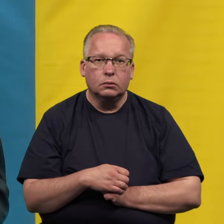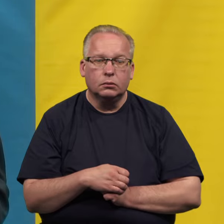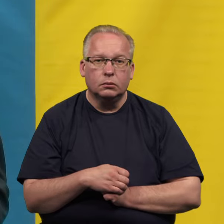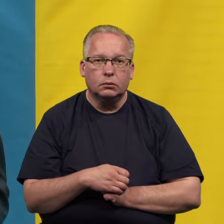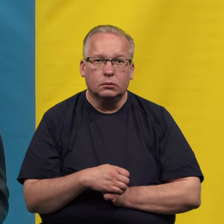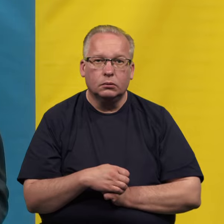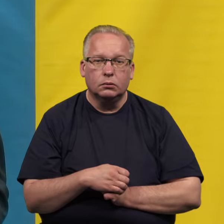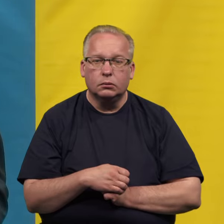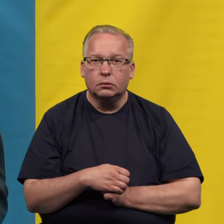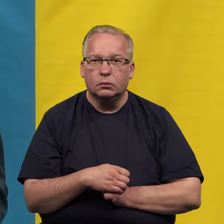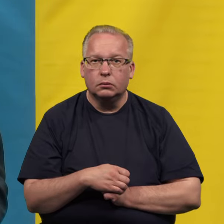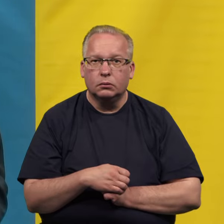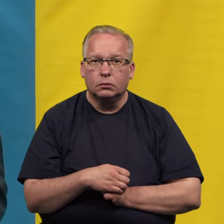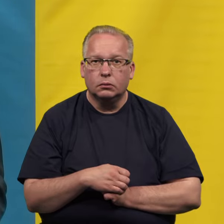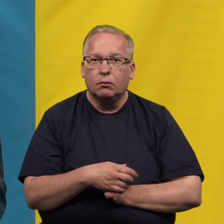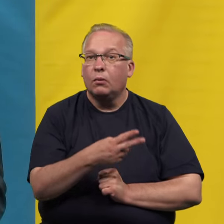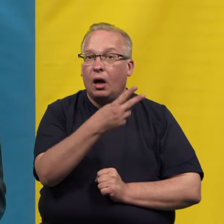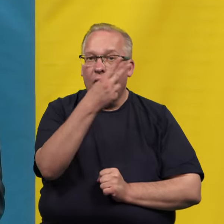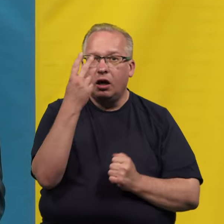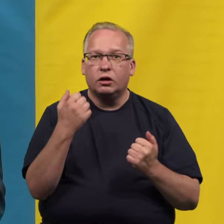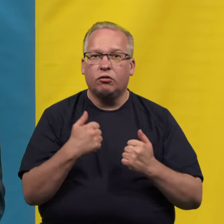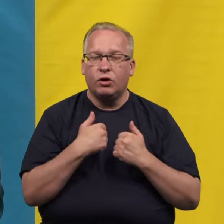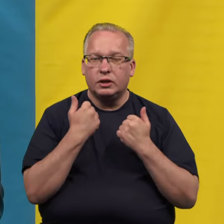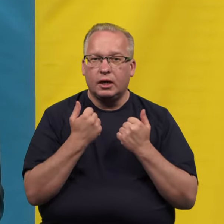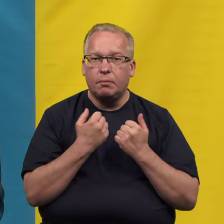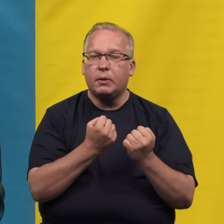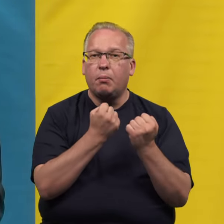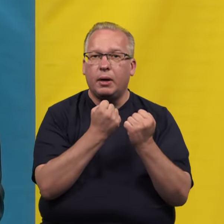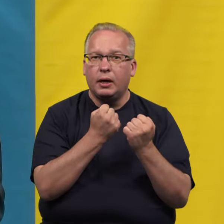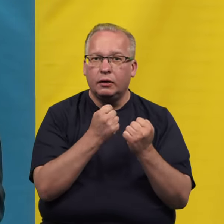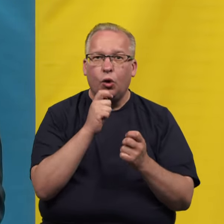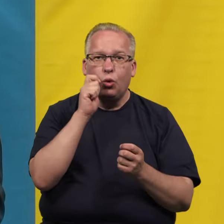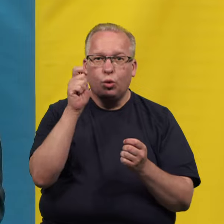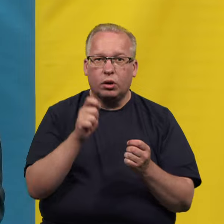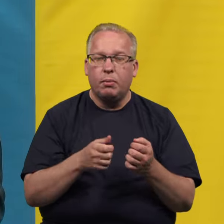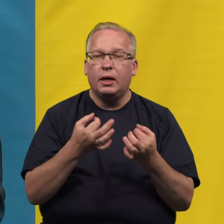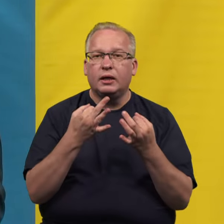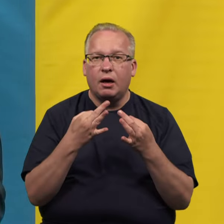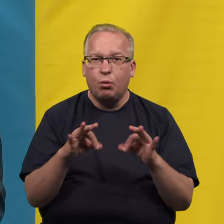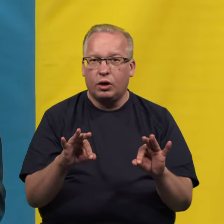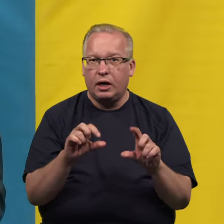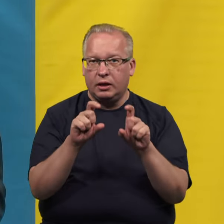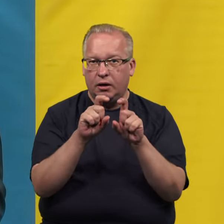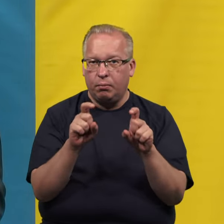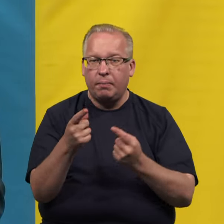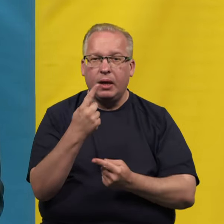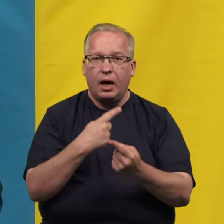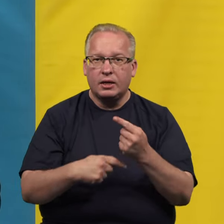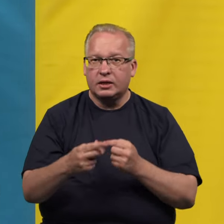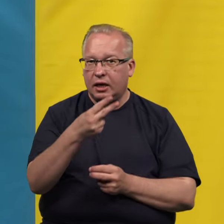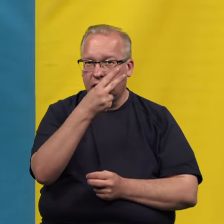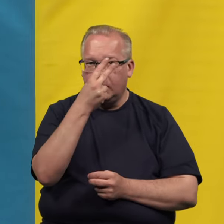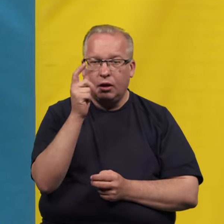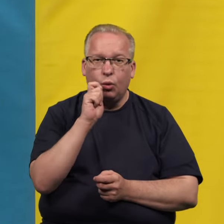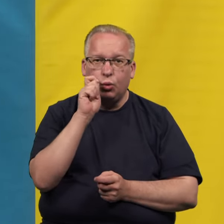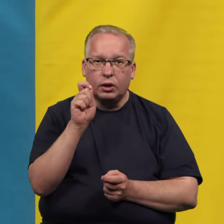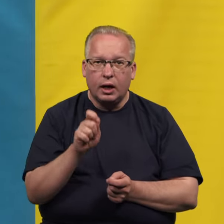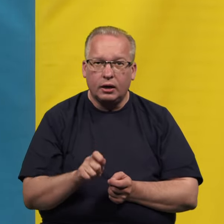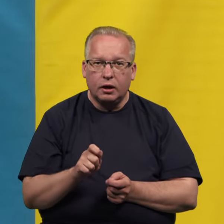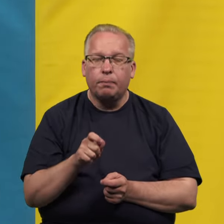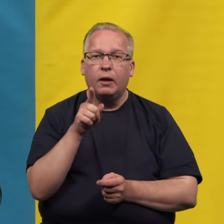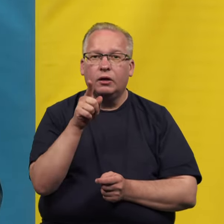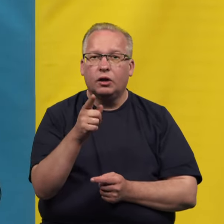endeavors. Lietuva siekia paremti Ukrainos demokratinės institucijas, taip pat atstatyti Ukrainą, įskaitant